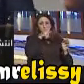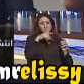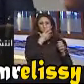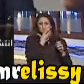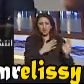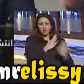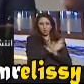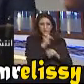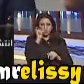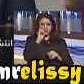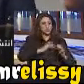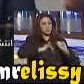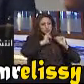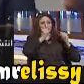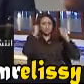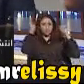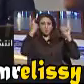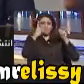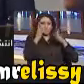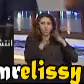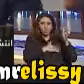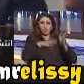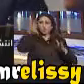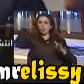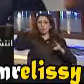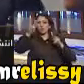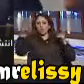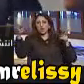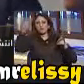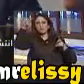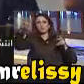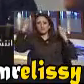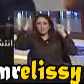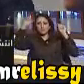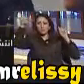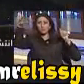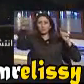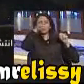للتظاهر في يوم واحد بمطالب وشعارات مختلفة.